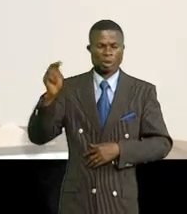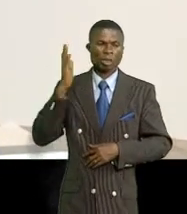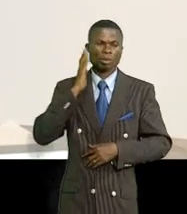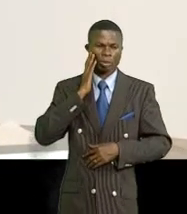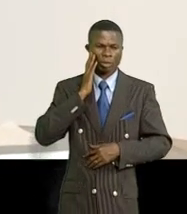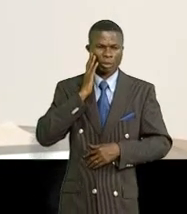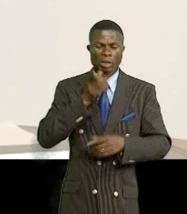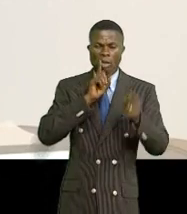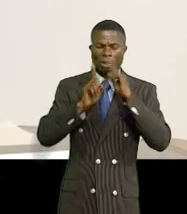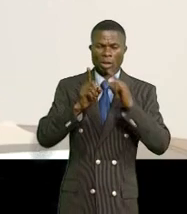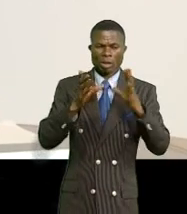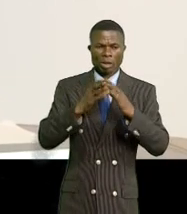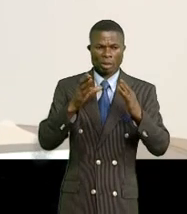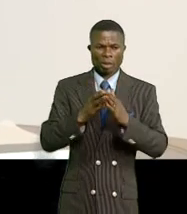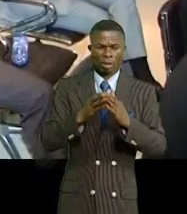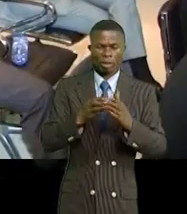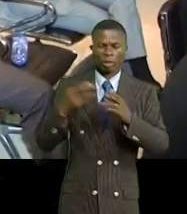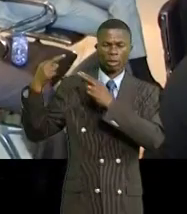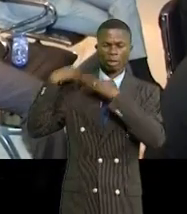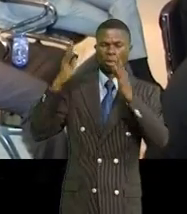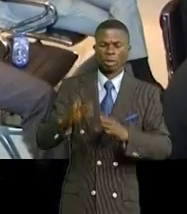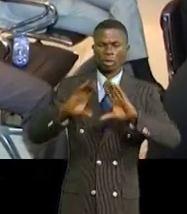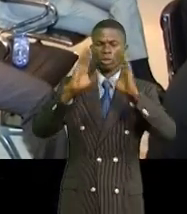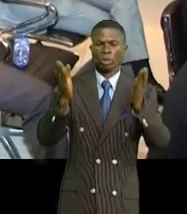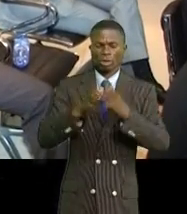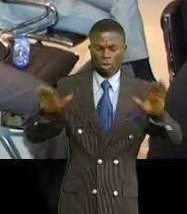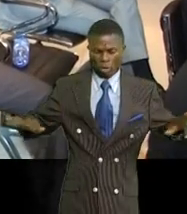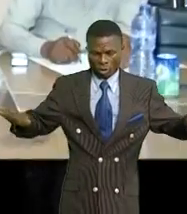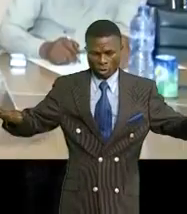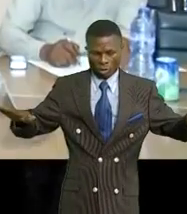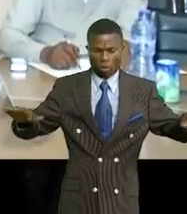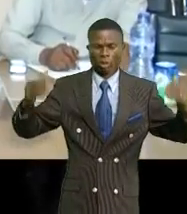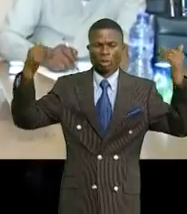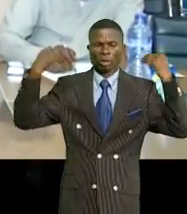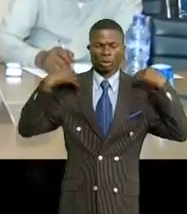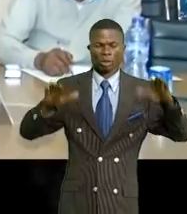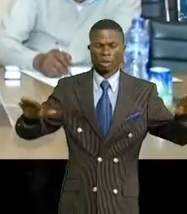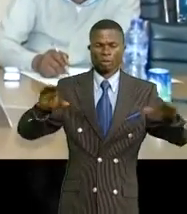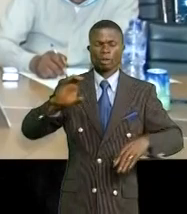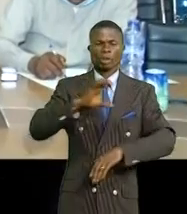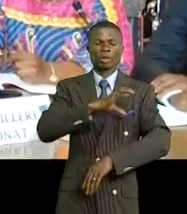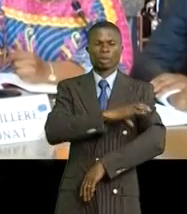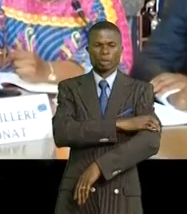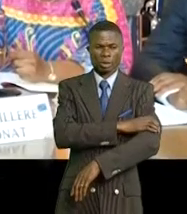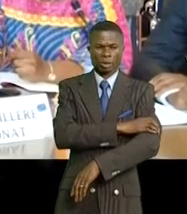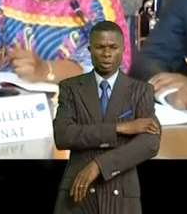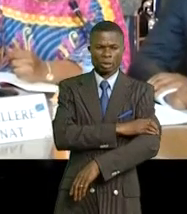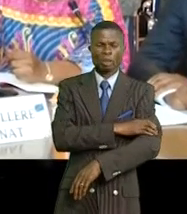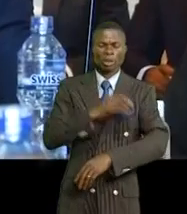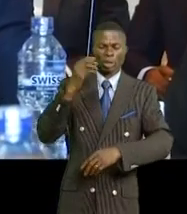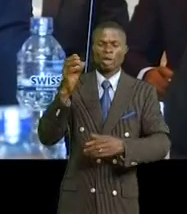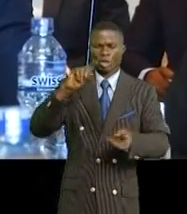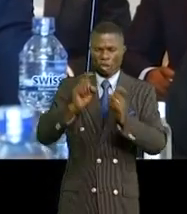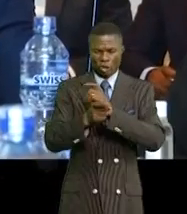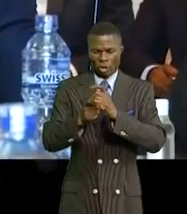a échangé avec les responsables des compagnies aériennes et l'autorité d'aviation civile sur comment révisiter